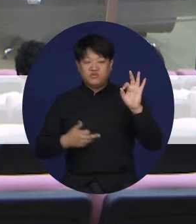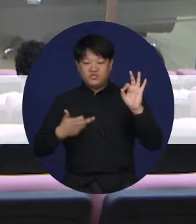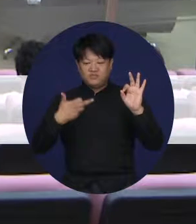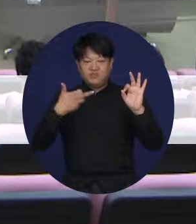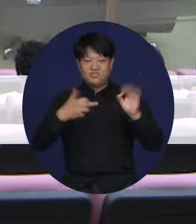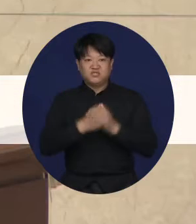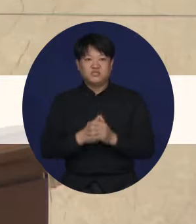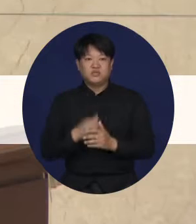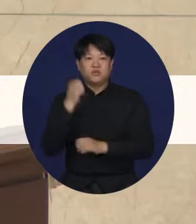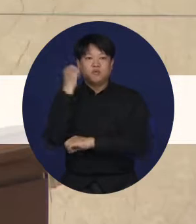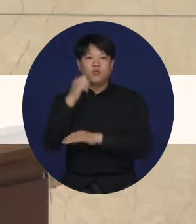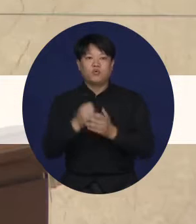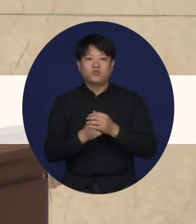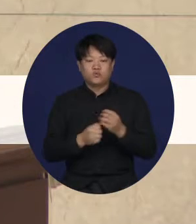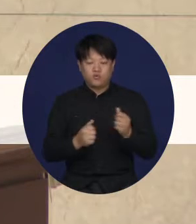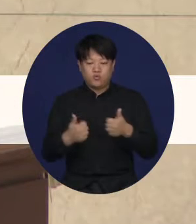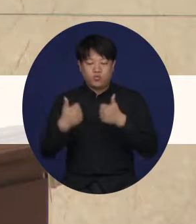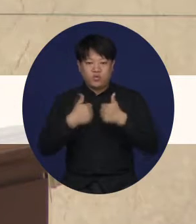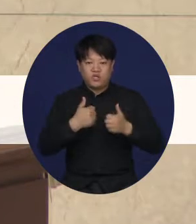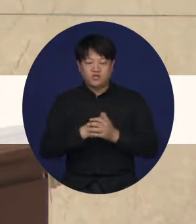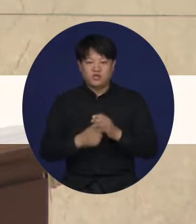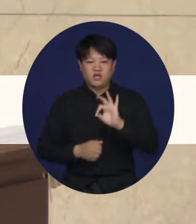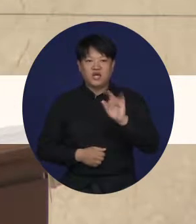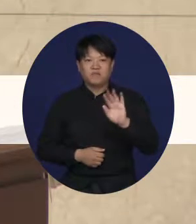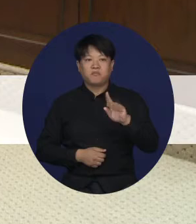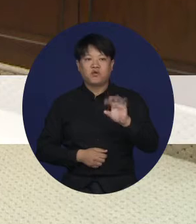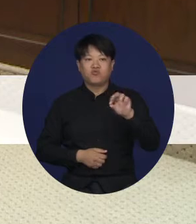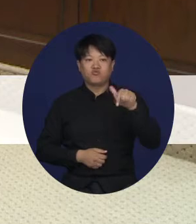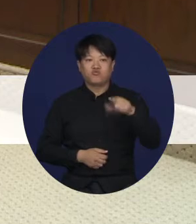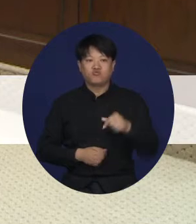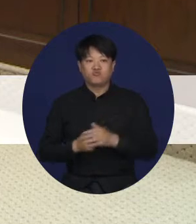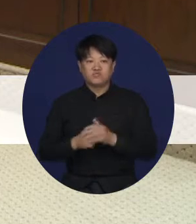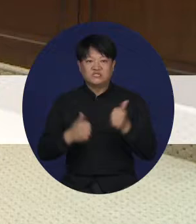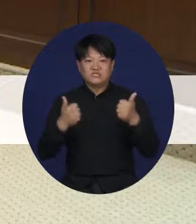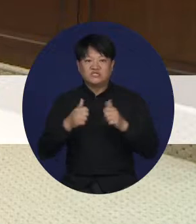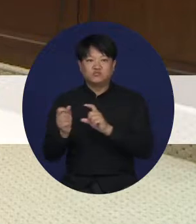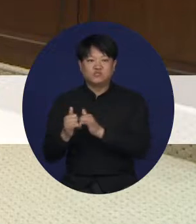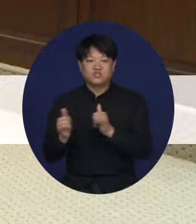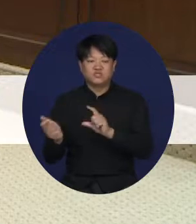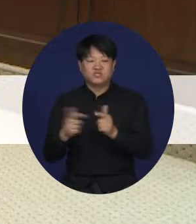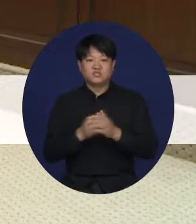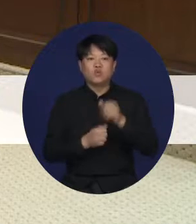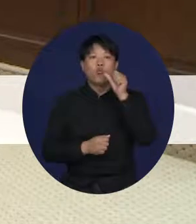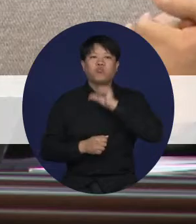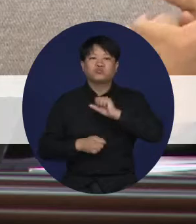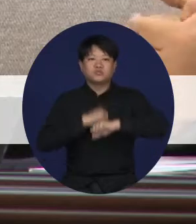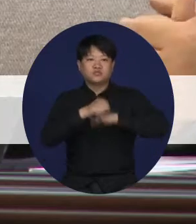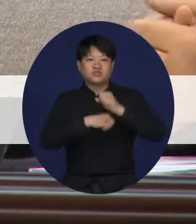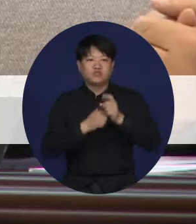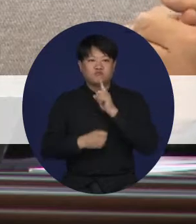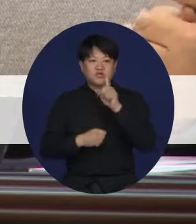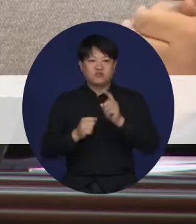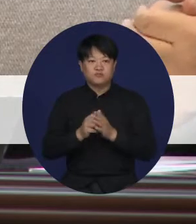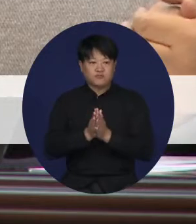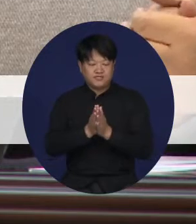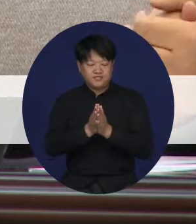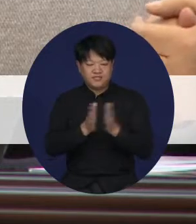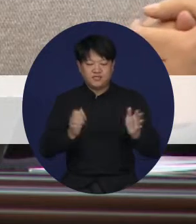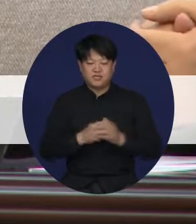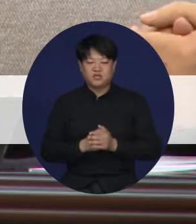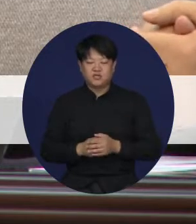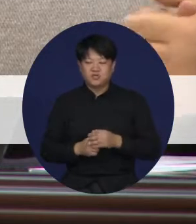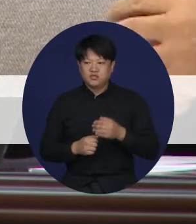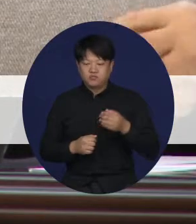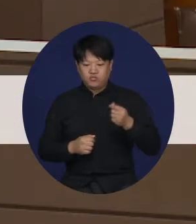포항 시의회는 지난 17일 열린 제 1차 본회의에서 정수와 안병국 김성조 위원의 5분자유발언 으로 제